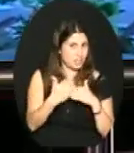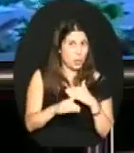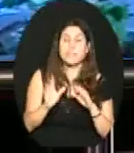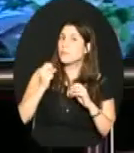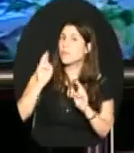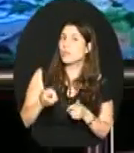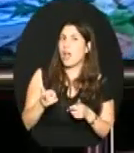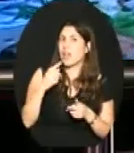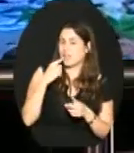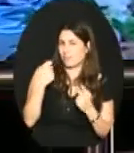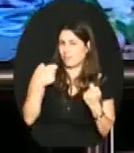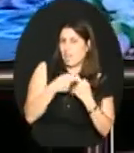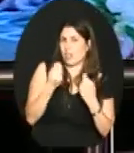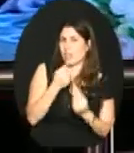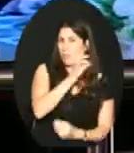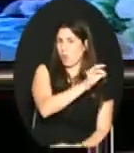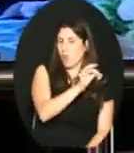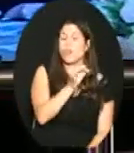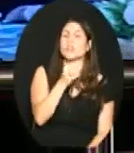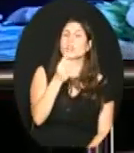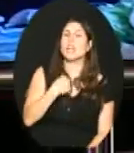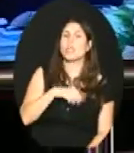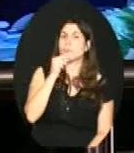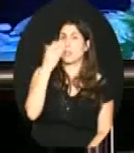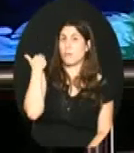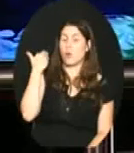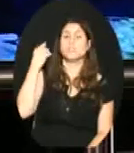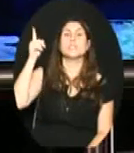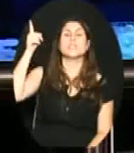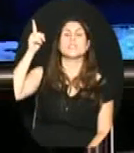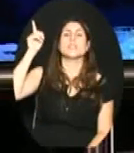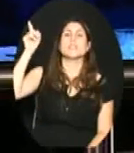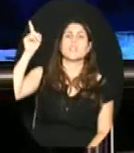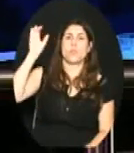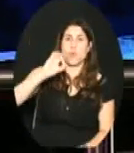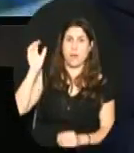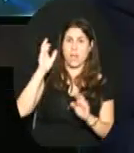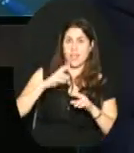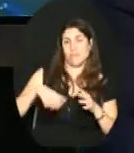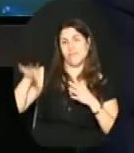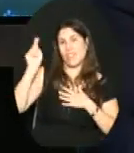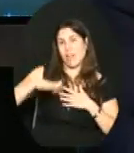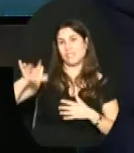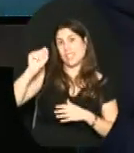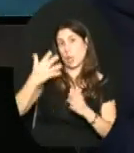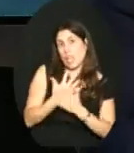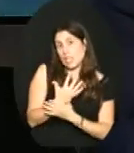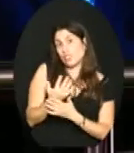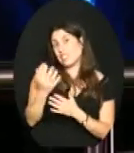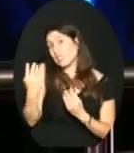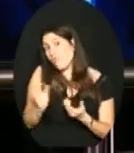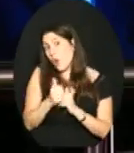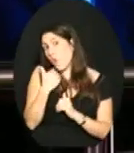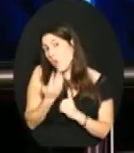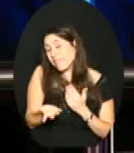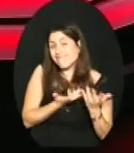אם אפשר להתכתב עם הדברים של דן, דיברנו גם בחוץ, ברק אובמה, נשיא ארצות הברית, הבטיח מזרח תיכון חדש, וקיים. טוב או לא טוב, זה כבר נושא